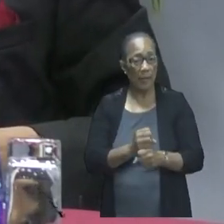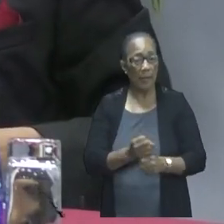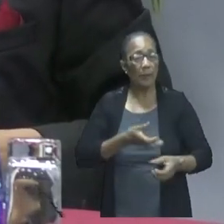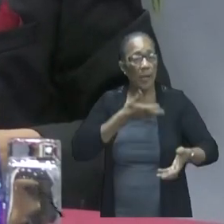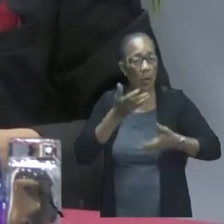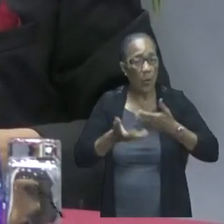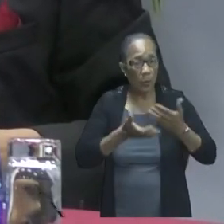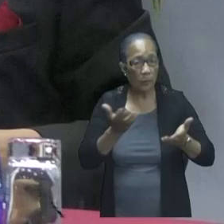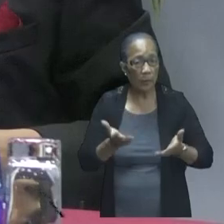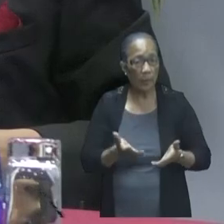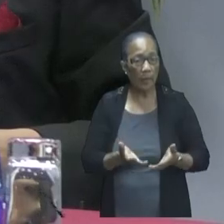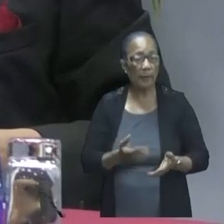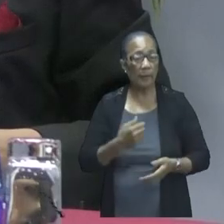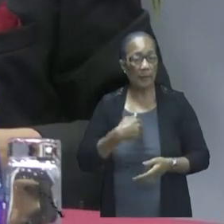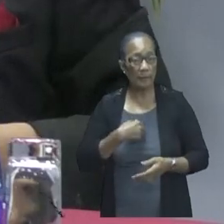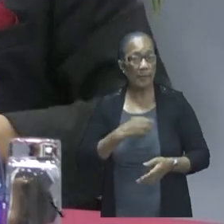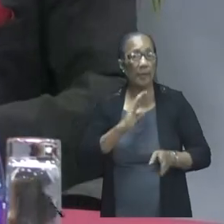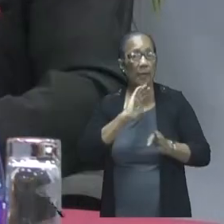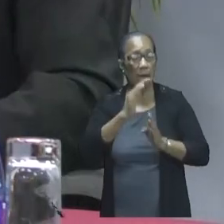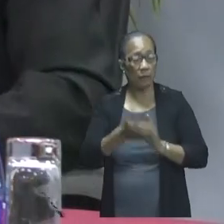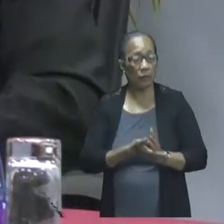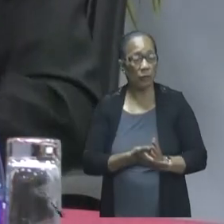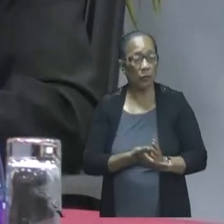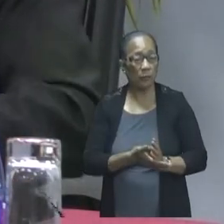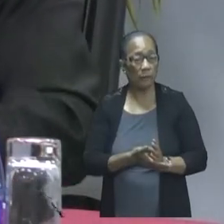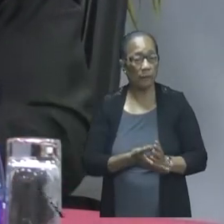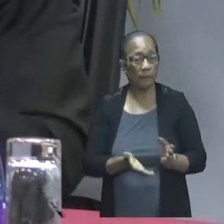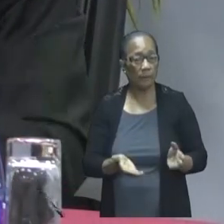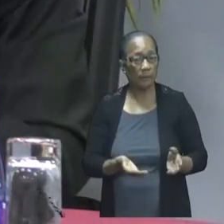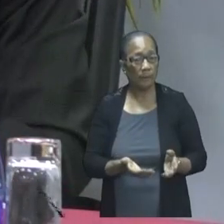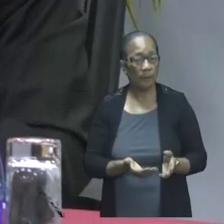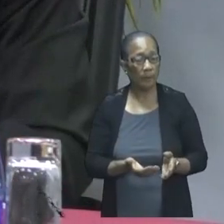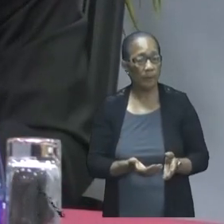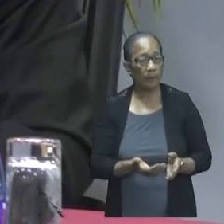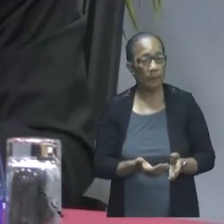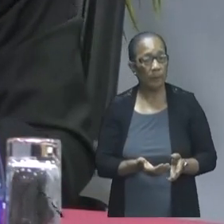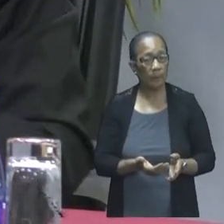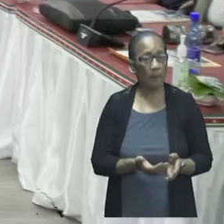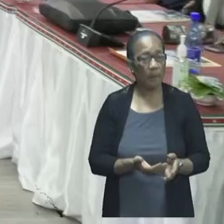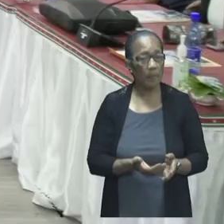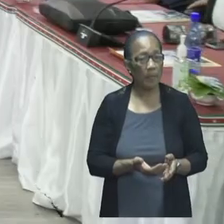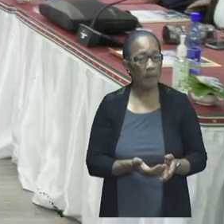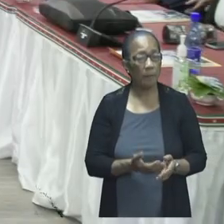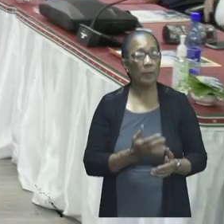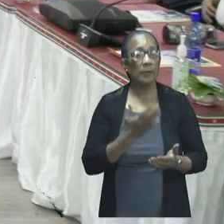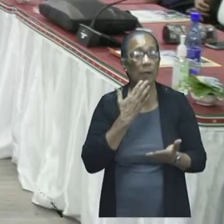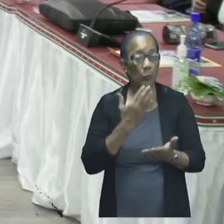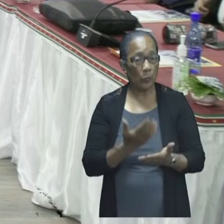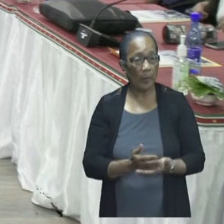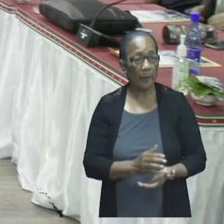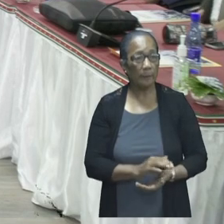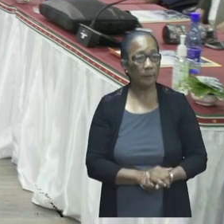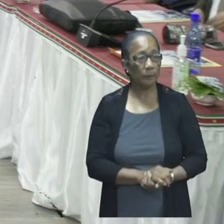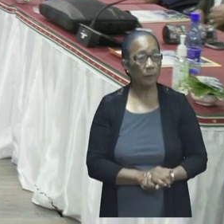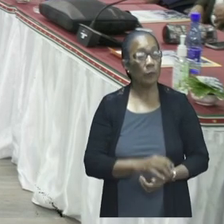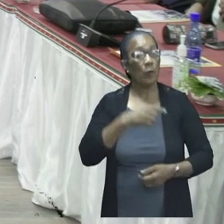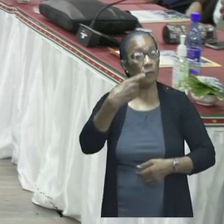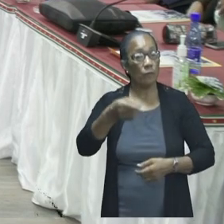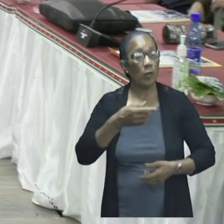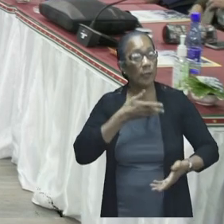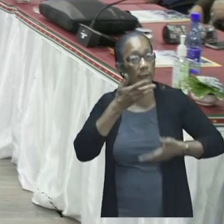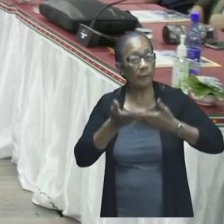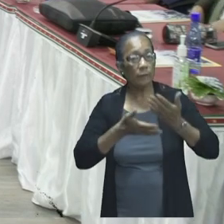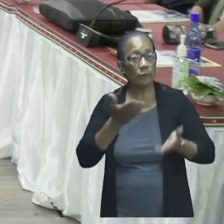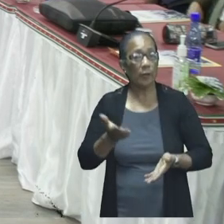afgesloten hopelijk kan het heel snel gebeuren met enkele foto de vraag stellen van als liefde volgende vraag